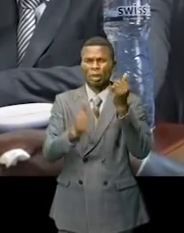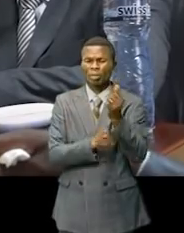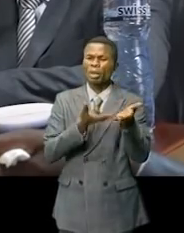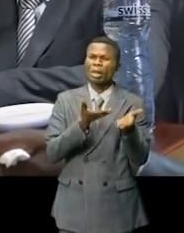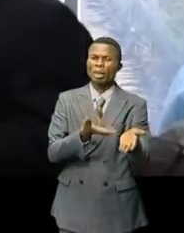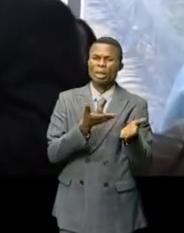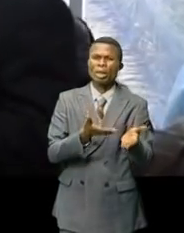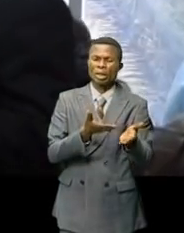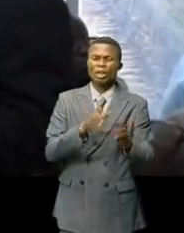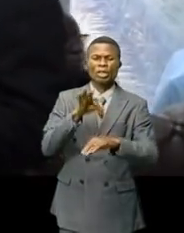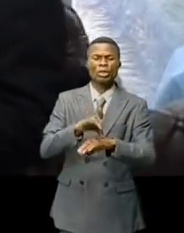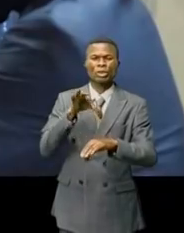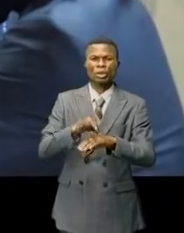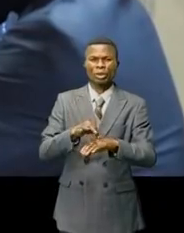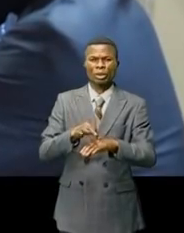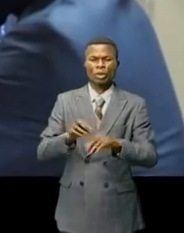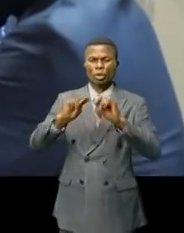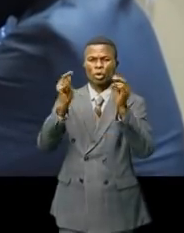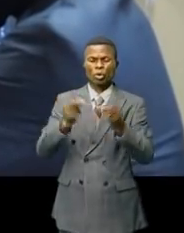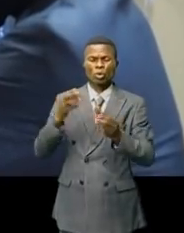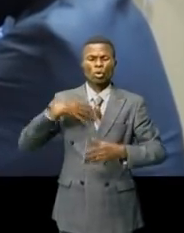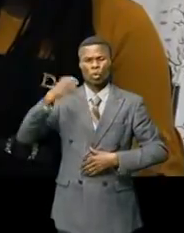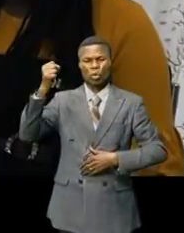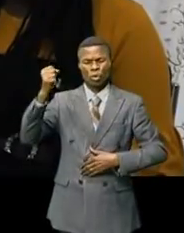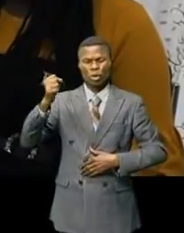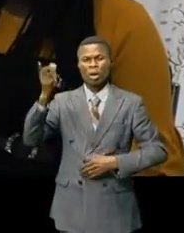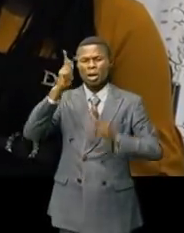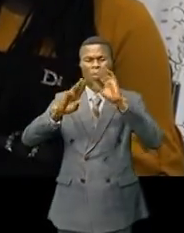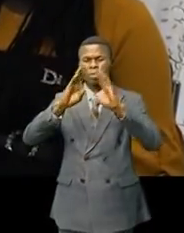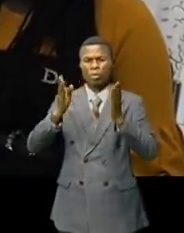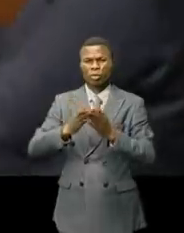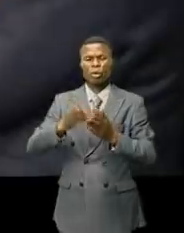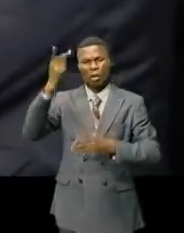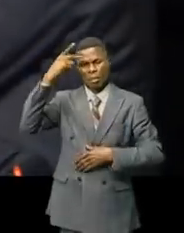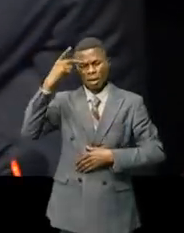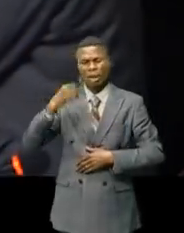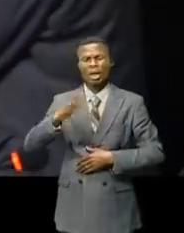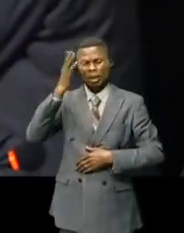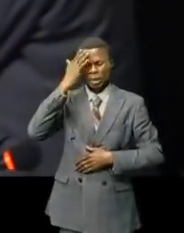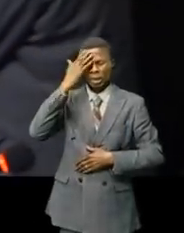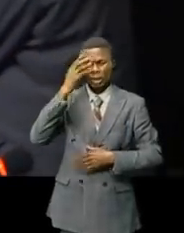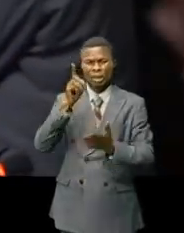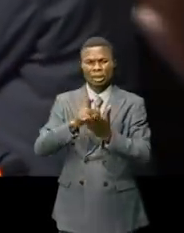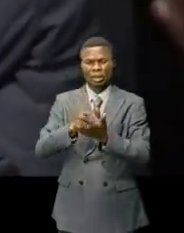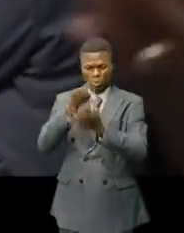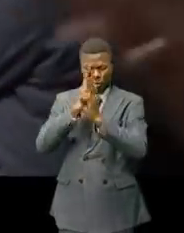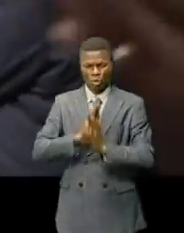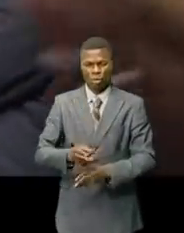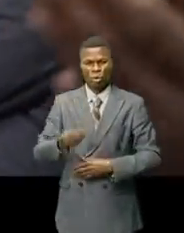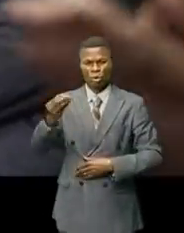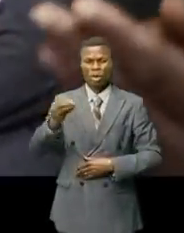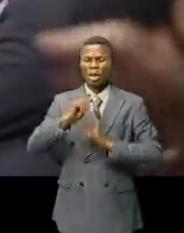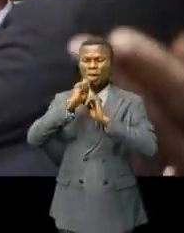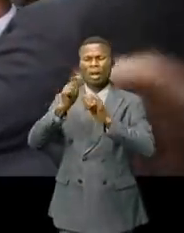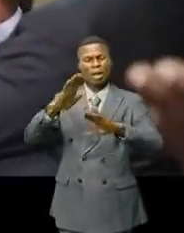une opportunité au siècle des élites et combattent un délit de pêche de décerné à l'auteur un diplôme d'honneur un geste